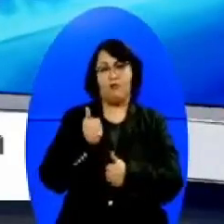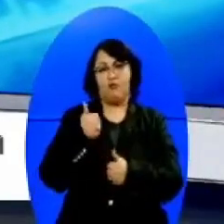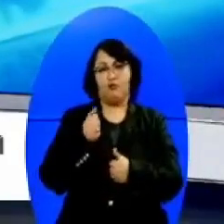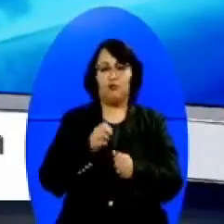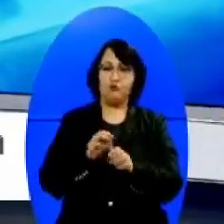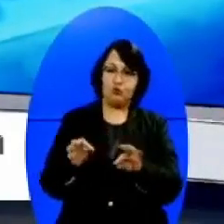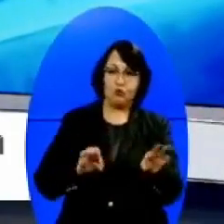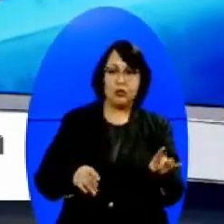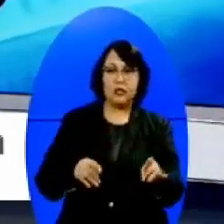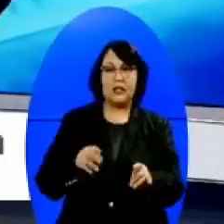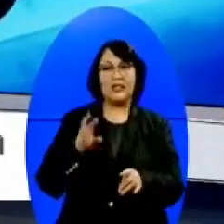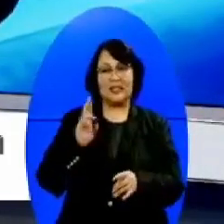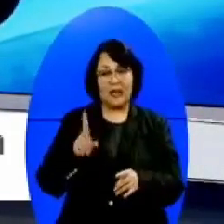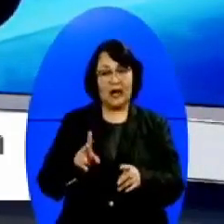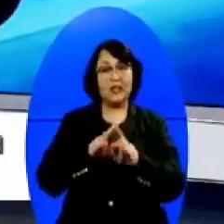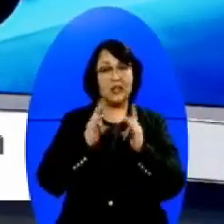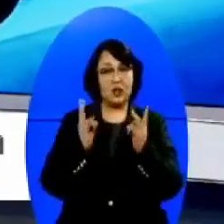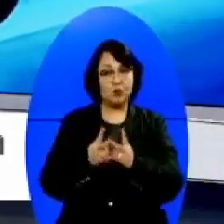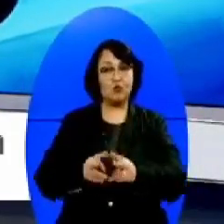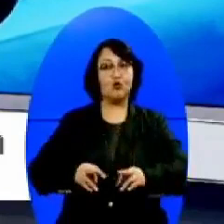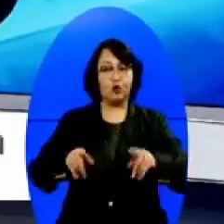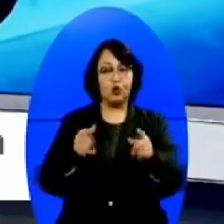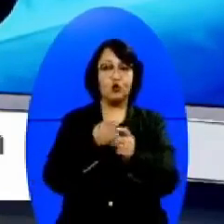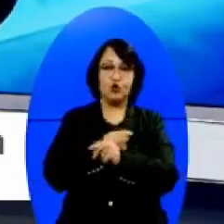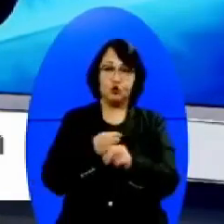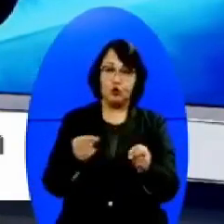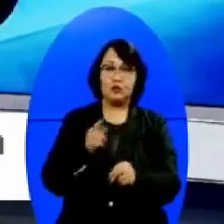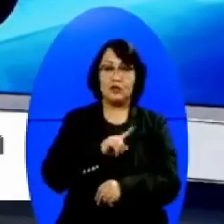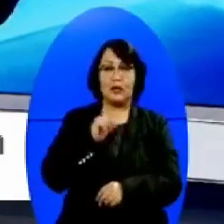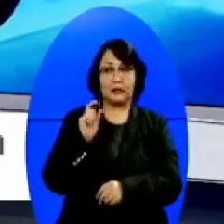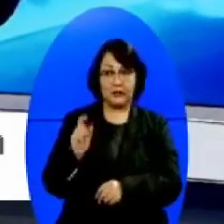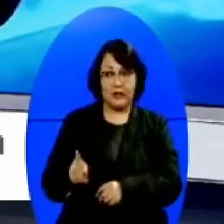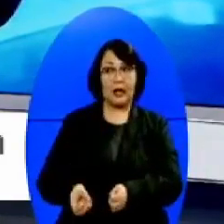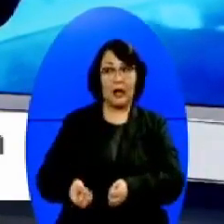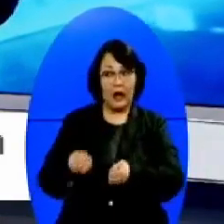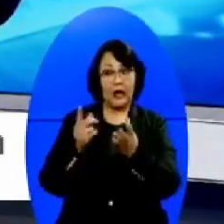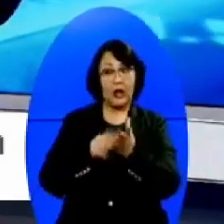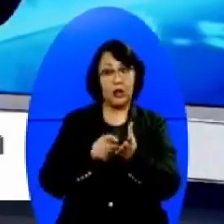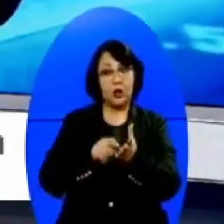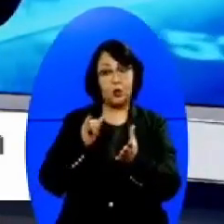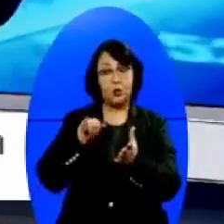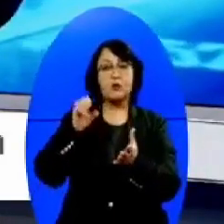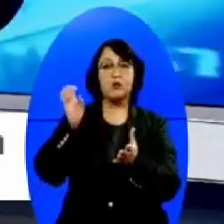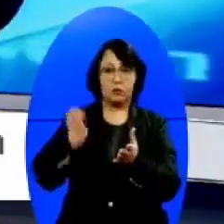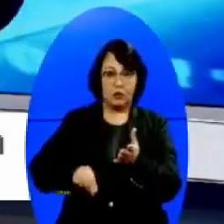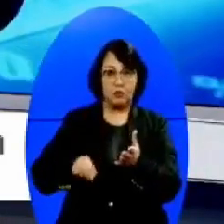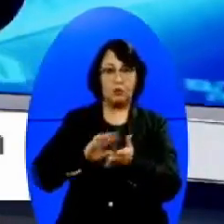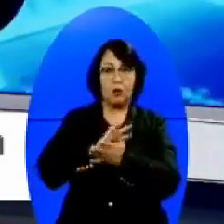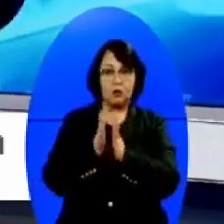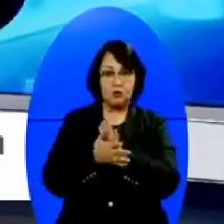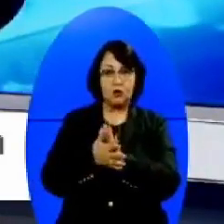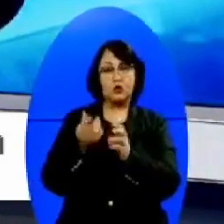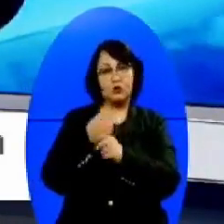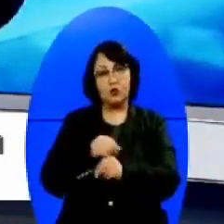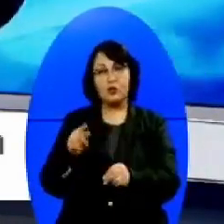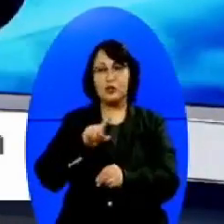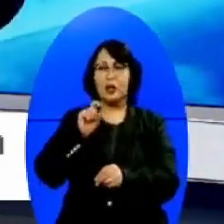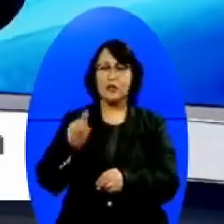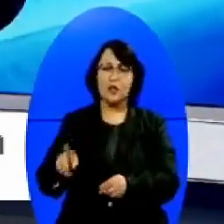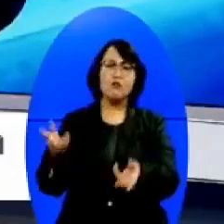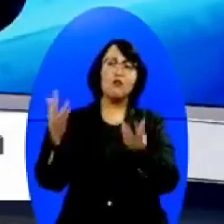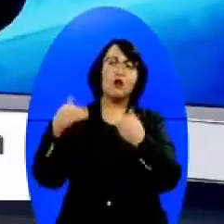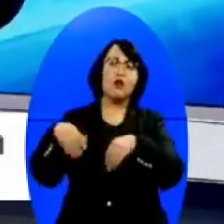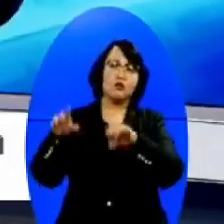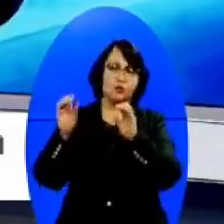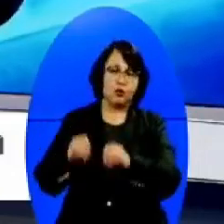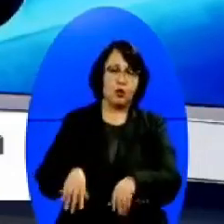хийх ёстой шилжилт мөн үү гэвэл мөн. Гэхдээ чөлөө зах зээлд ч гэсэн зохицуулалт байх ёстой гэдгийг олон улсын туршлага харуулж байна. За ардчлал чөлөө